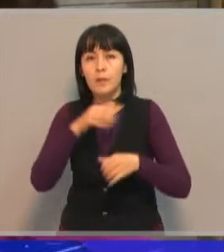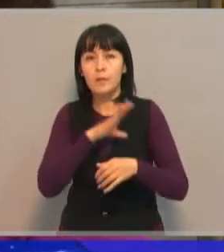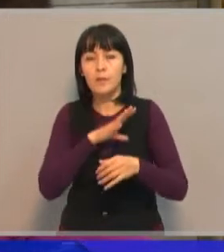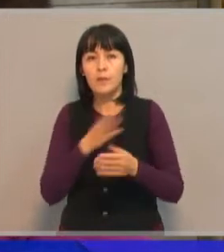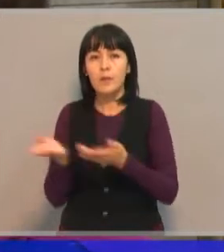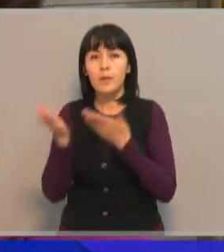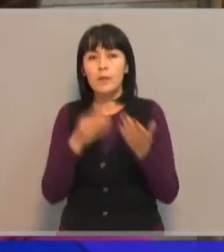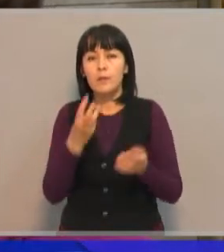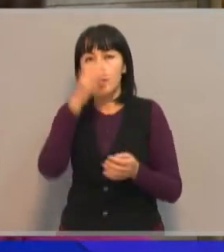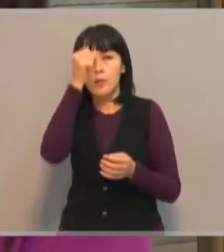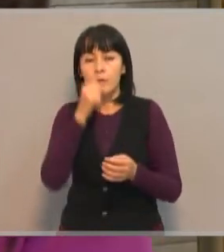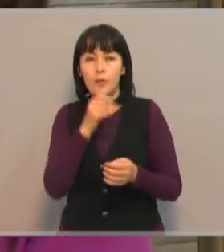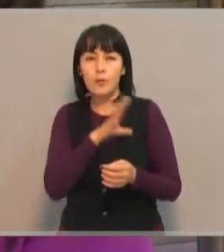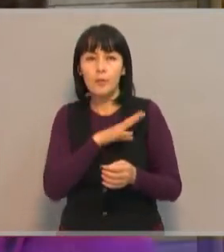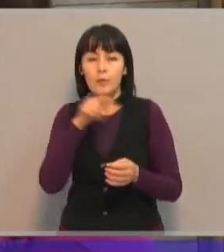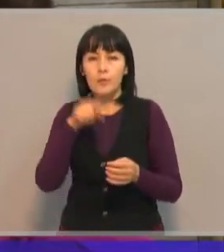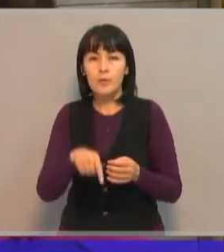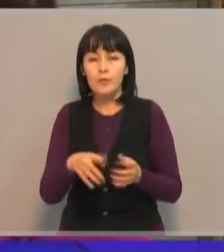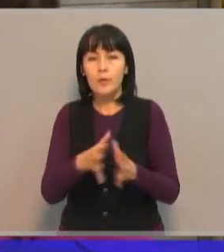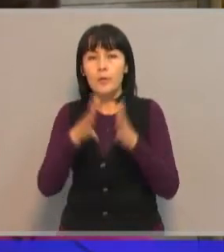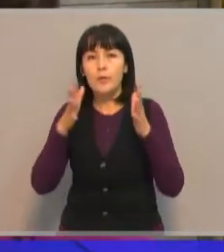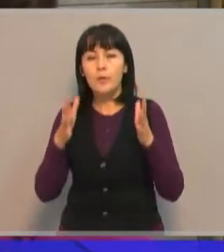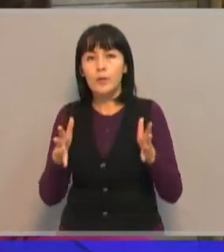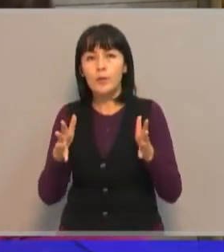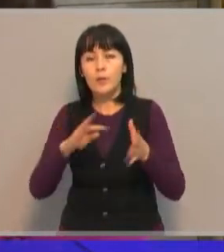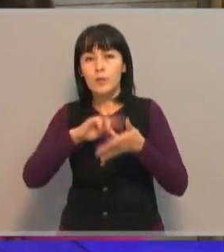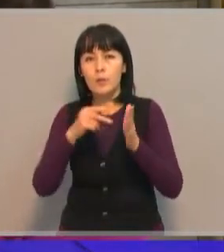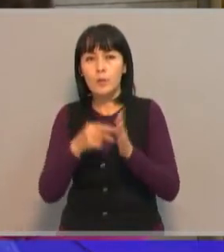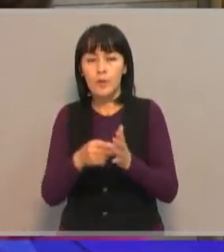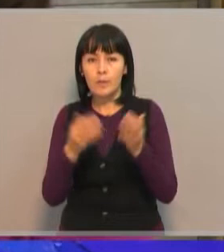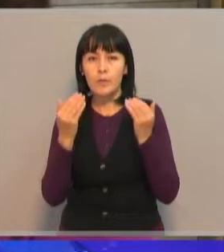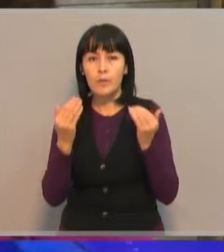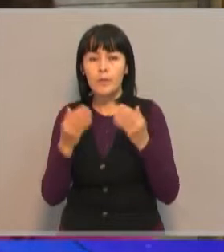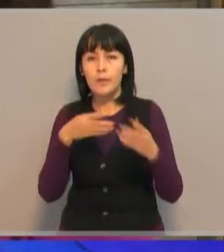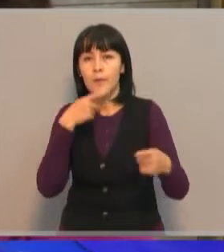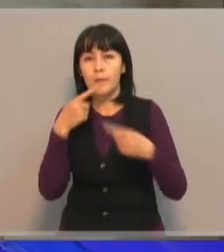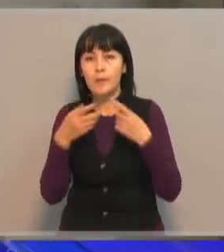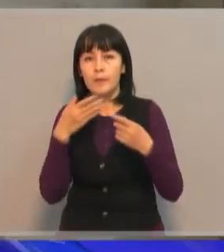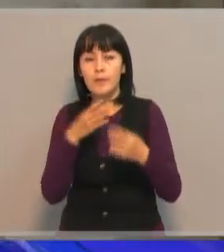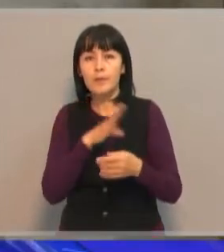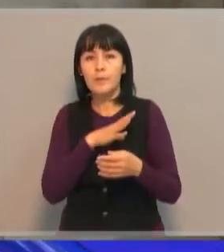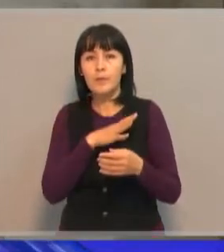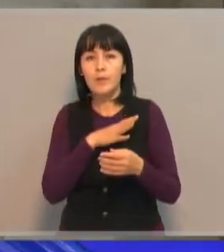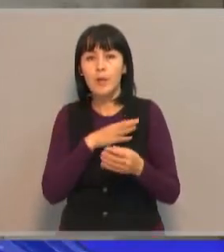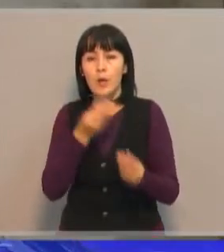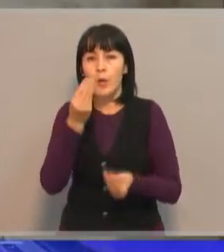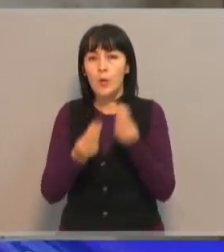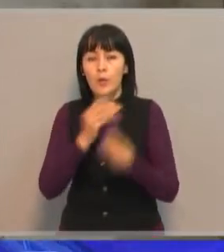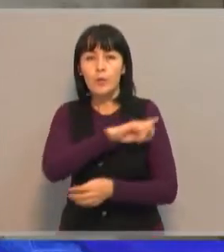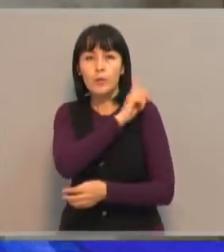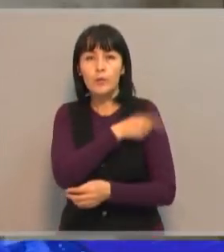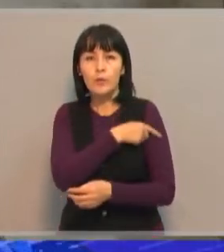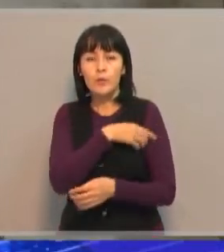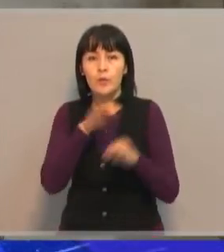не бәрі 3 ай болды, осы 3 айдың ішінде үлкен деген жаңағы жобамыз осы пікірсайыс болып тұр. Ойын мықты болып жатыр, оқушылар